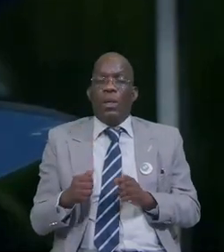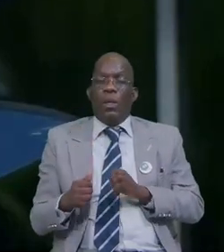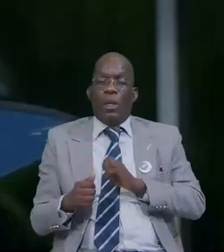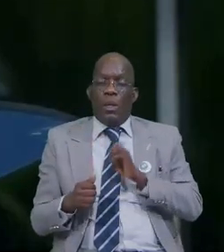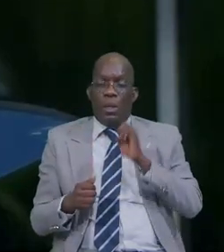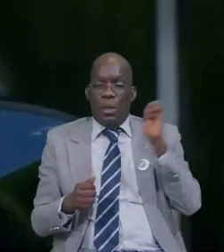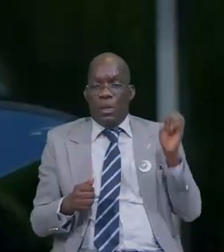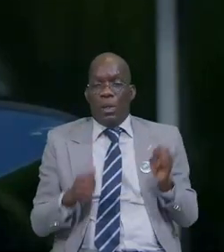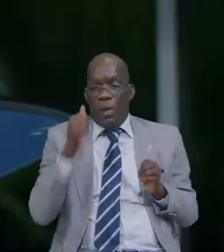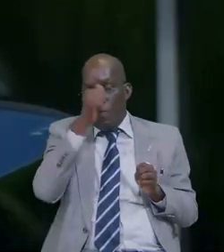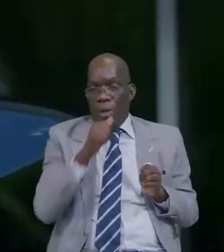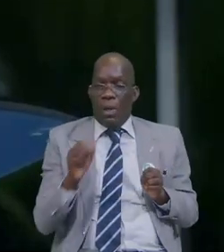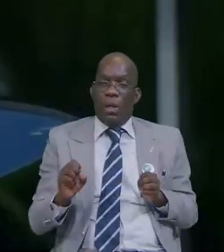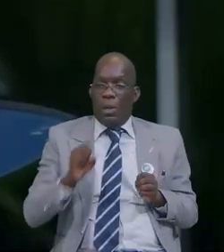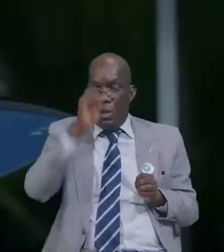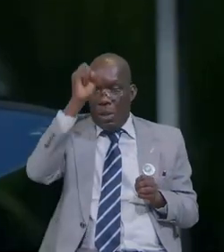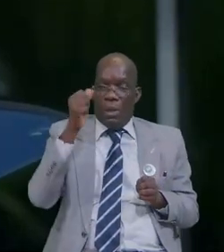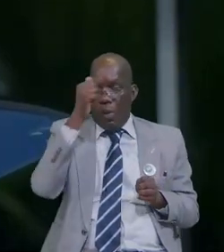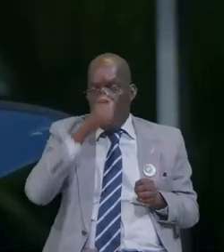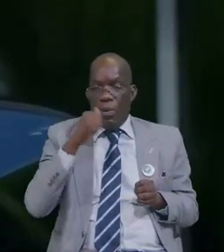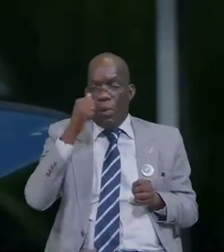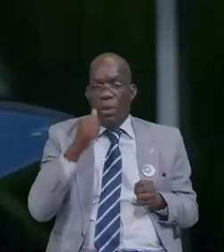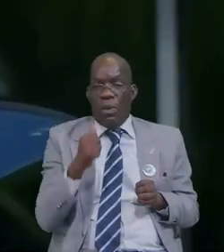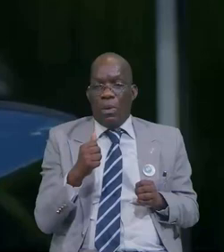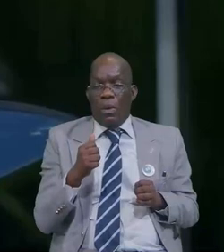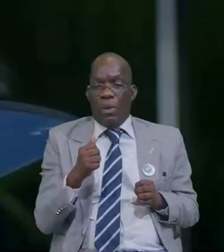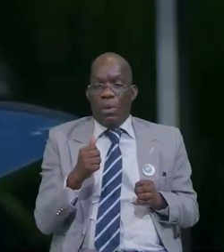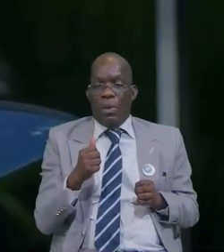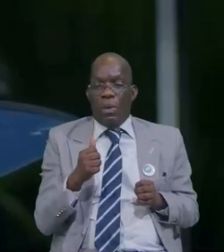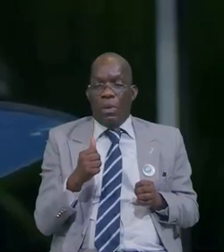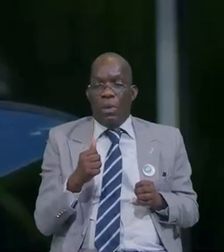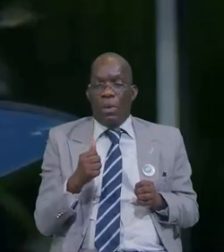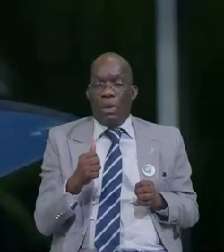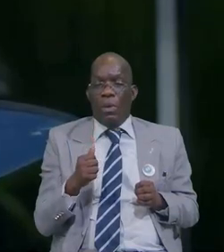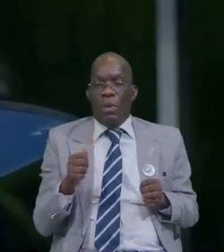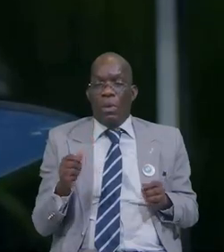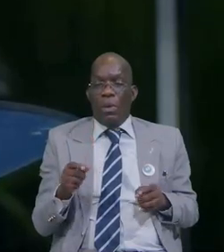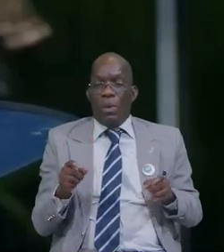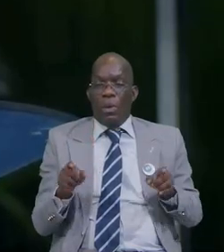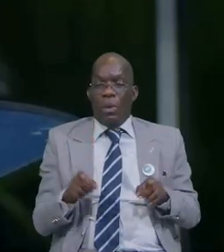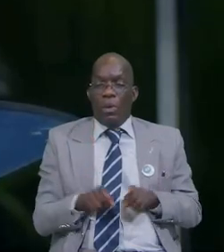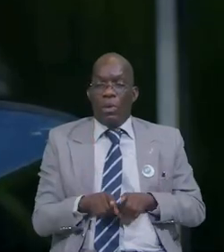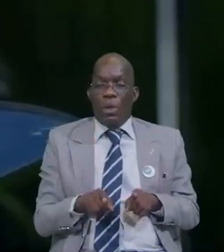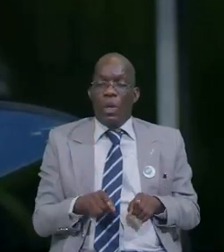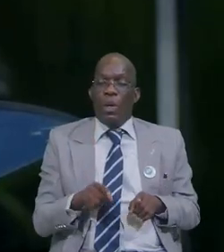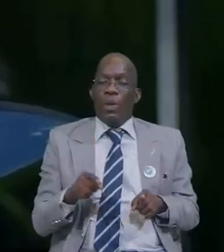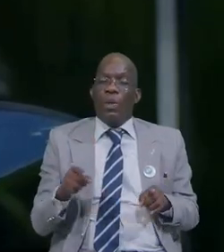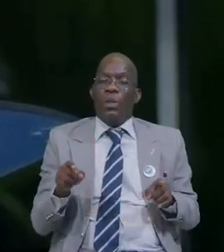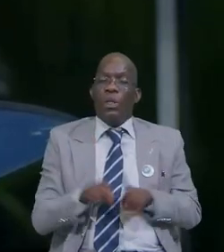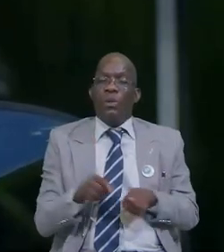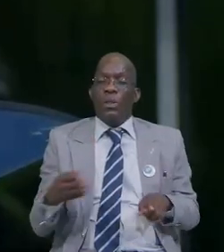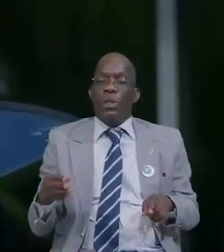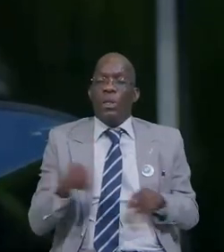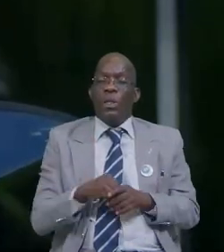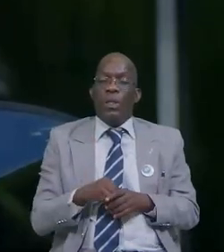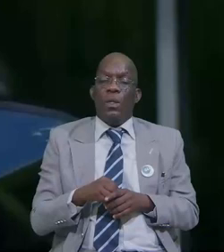En Afrique de l'Est, en Afrique du Sud, où êtes-vous? Suivez, faites ce qui se fait là-bas. Dans tous